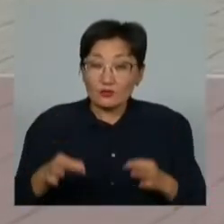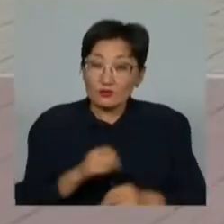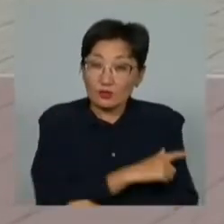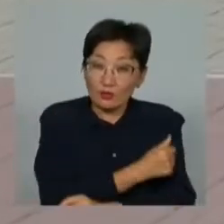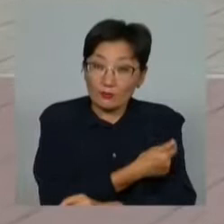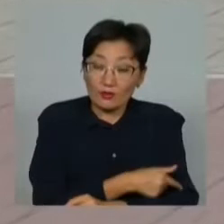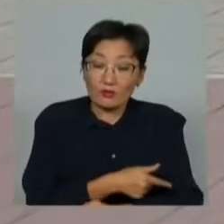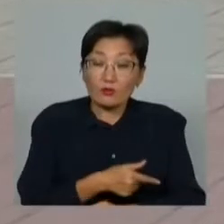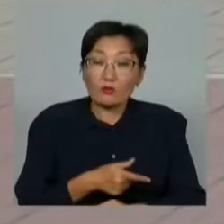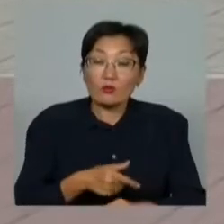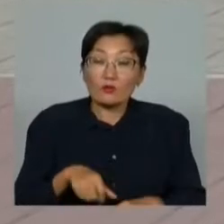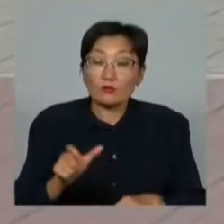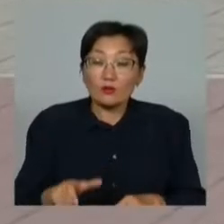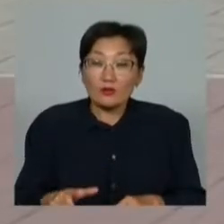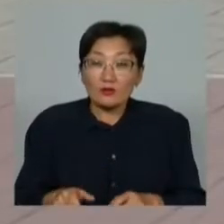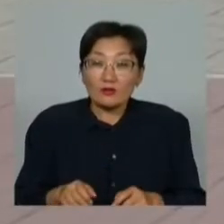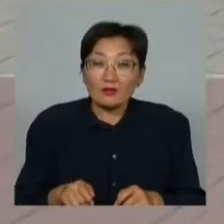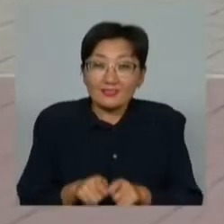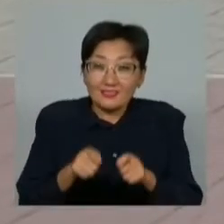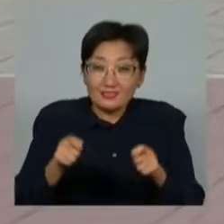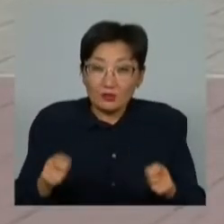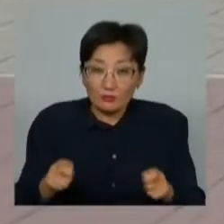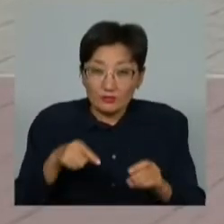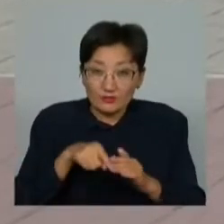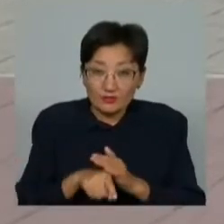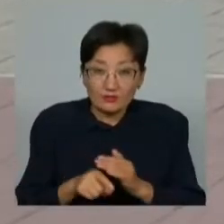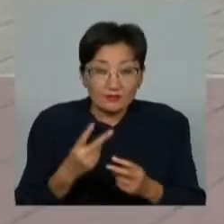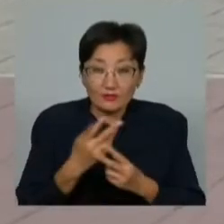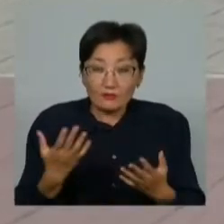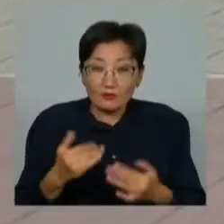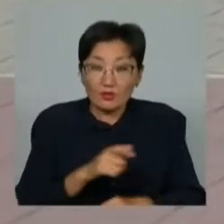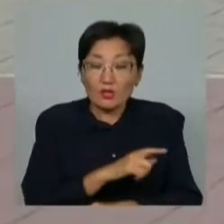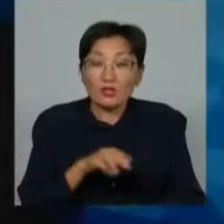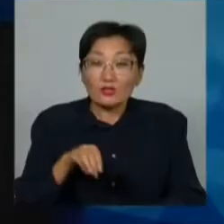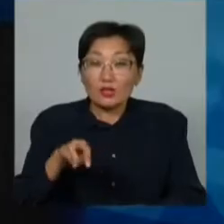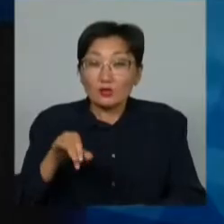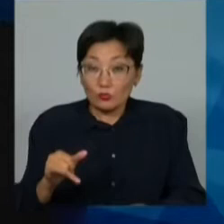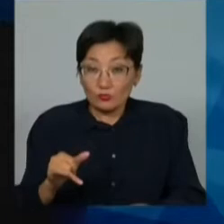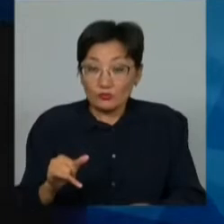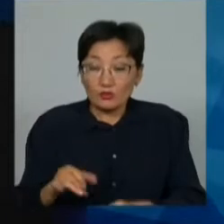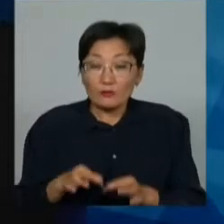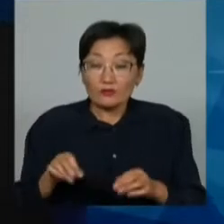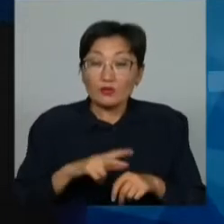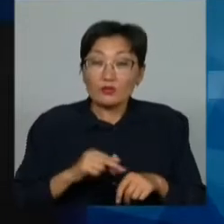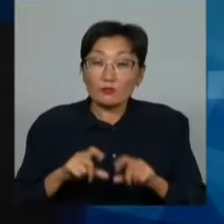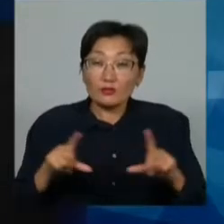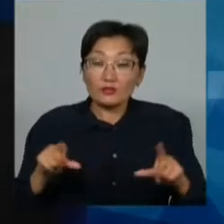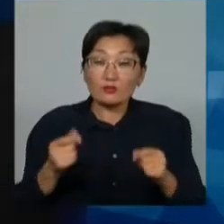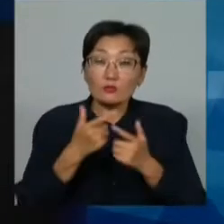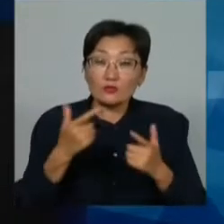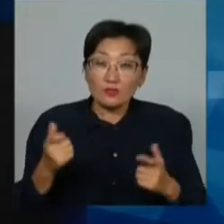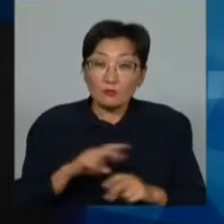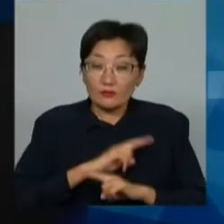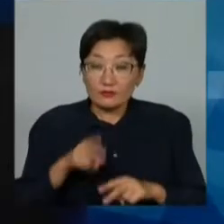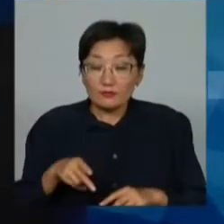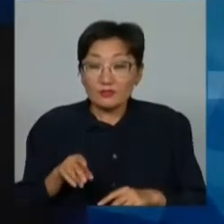Платко делала вскрытие. Она элементарно на нем не увидела татуировки его. В региональном департаменте полиции заявили, что